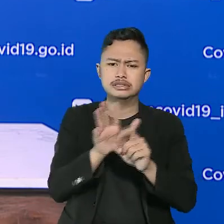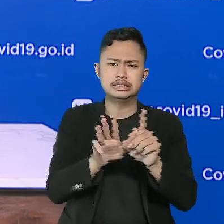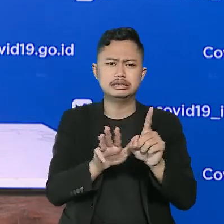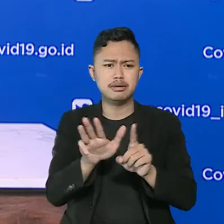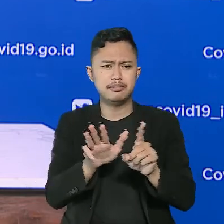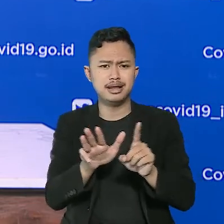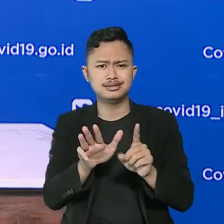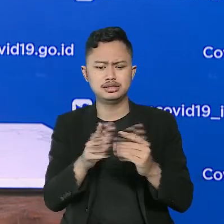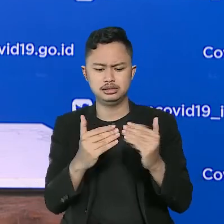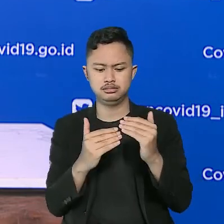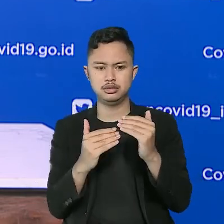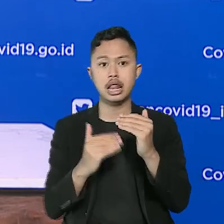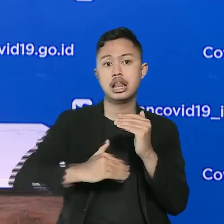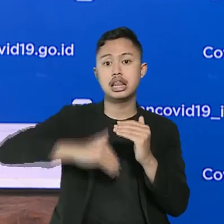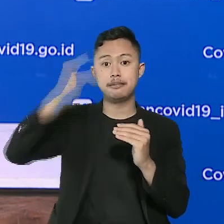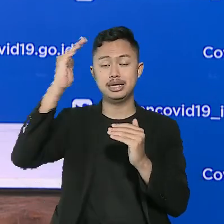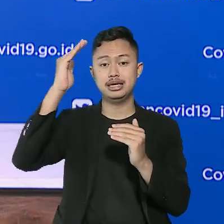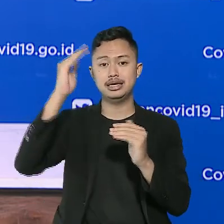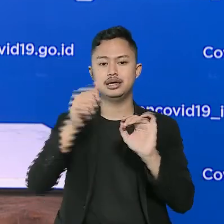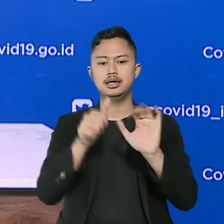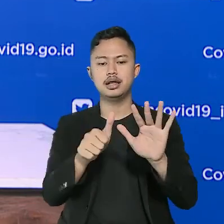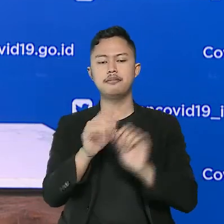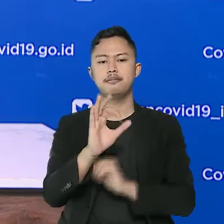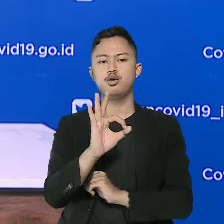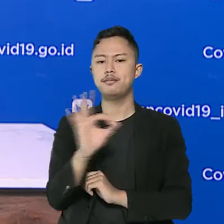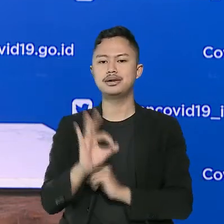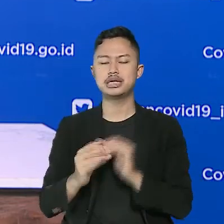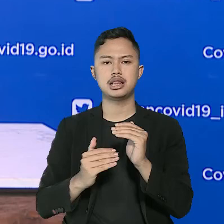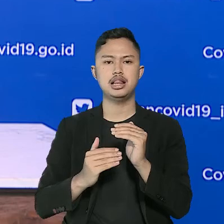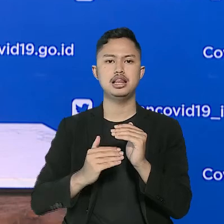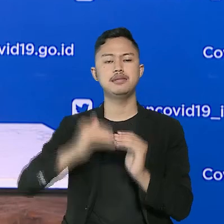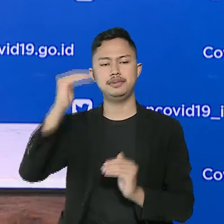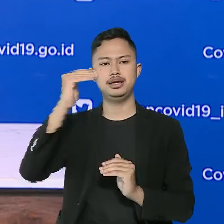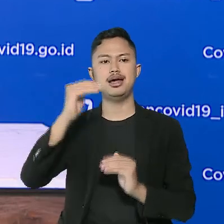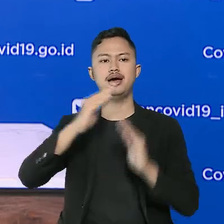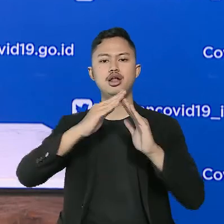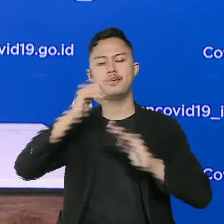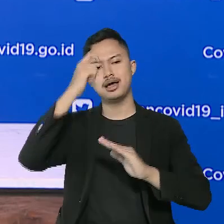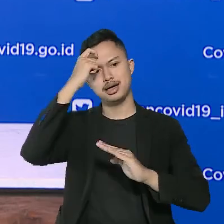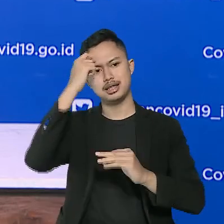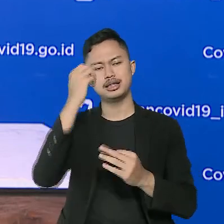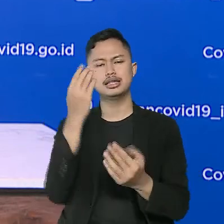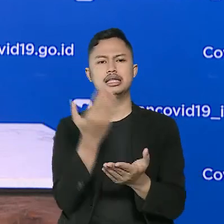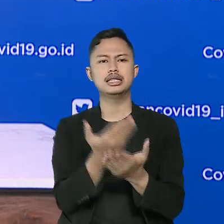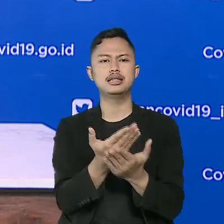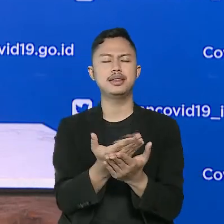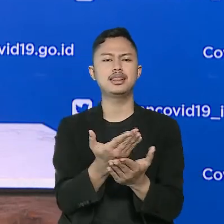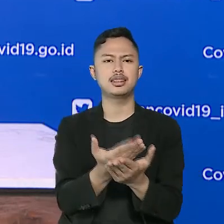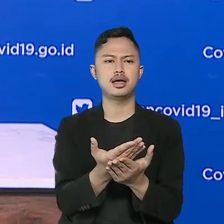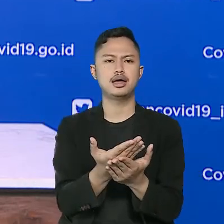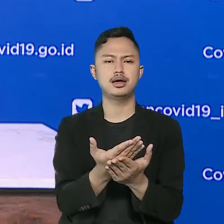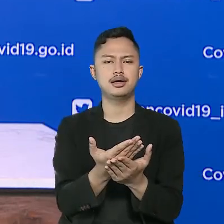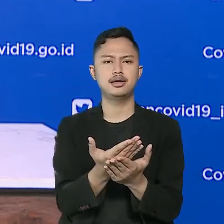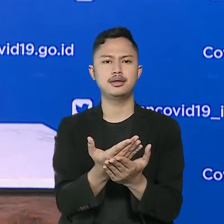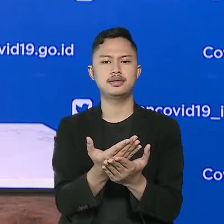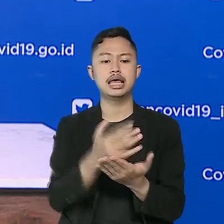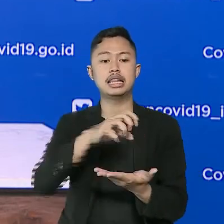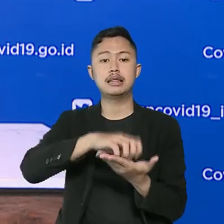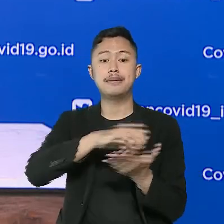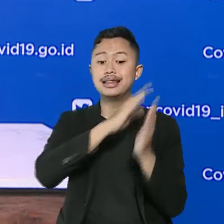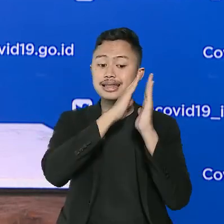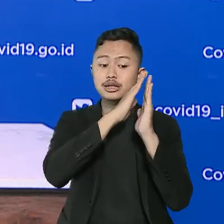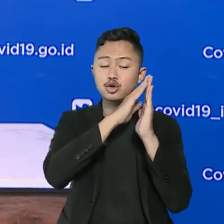atas ambang batas atau lebih dari 60%, maka pihak rumah sakit didorong untuk melakukan konversi tempat